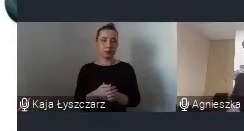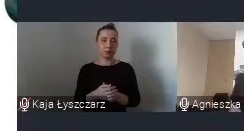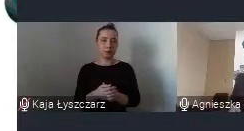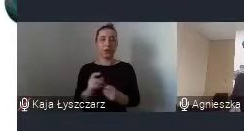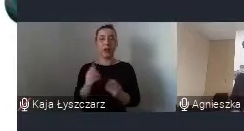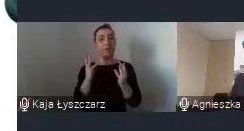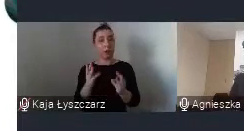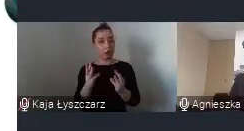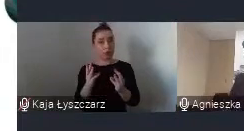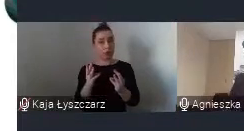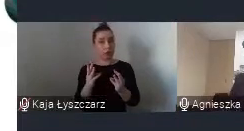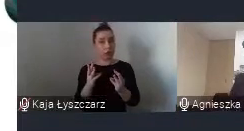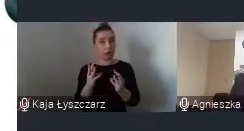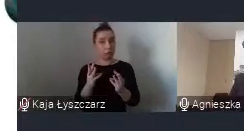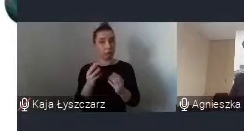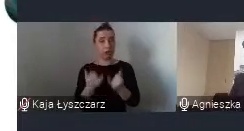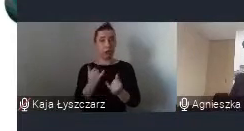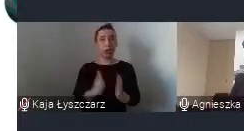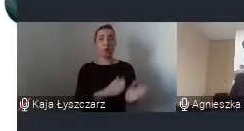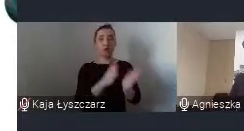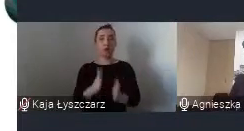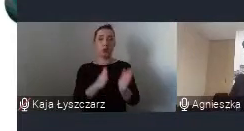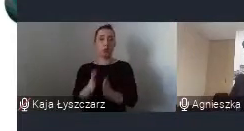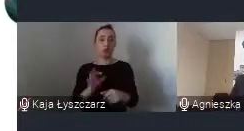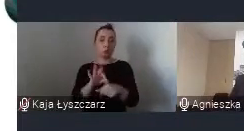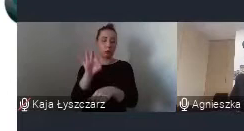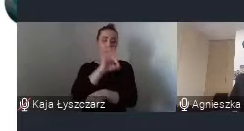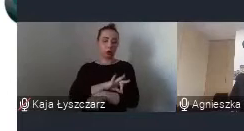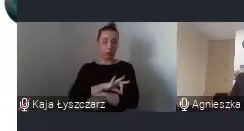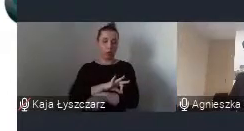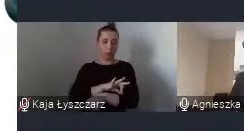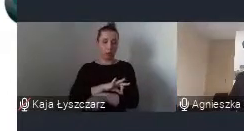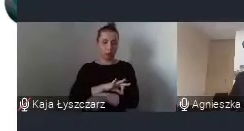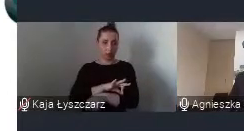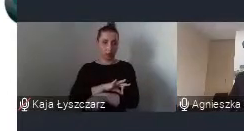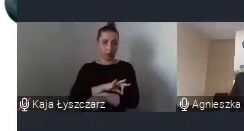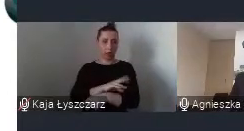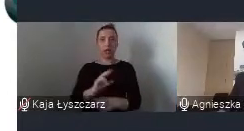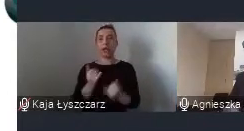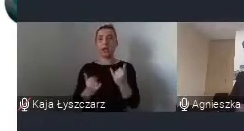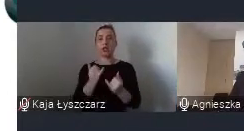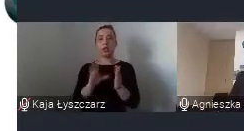szalenie ważne w przygotowaniu projektów, które miasto chciałoby złożyć